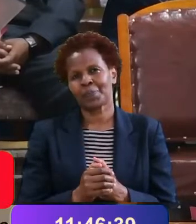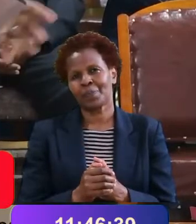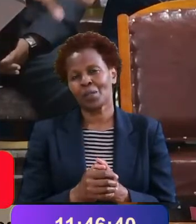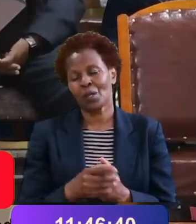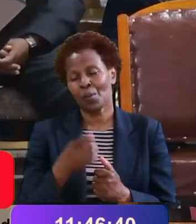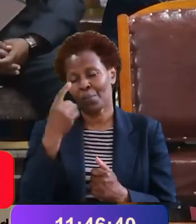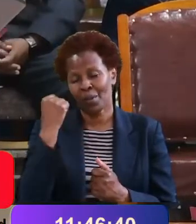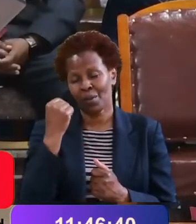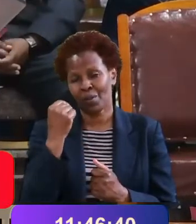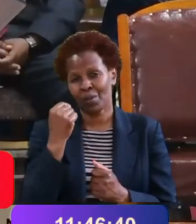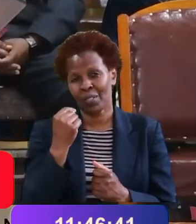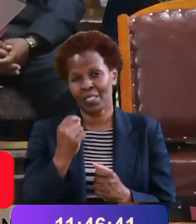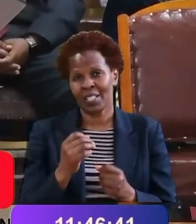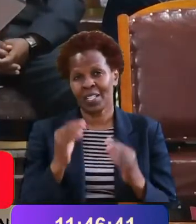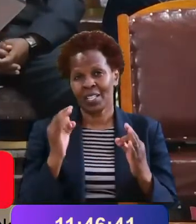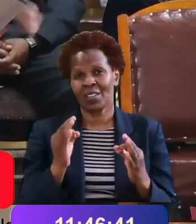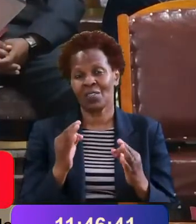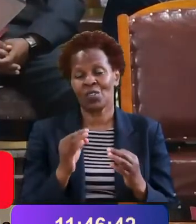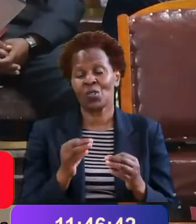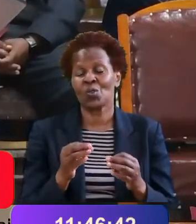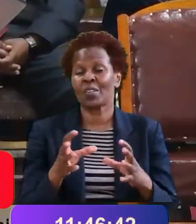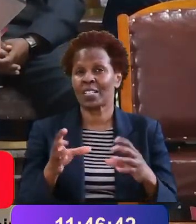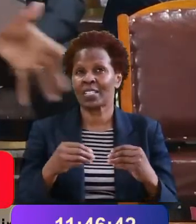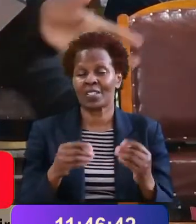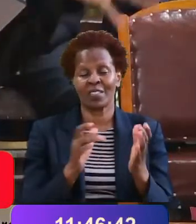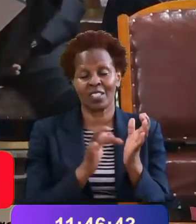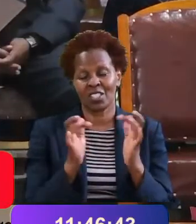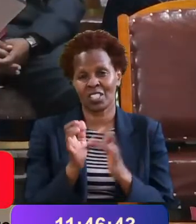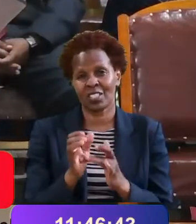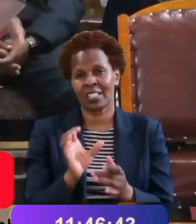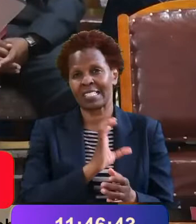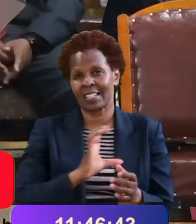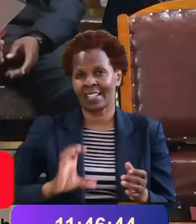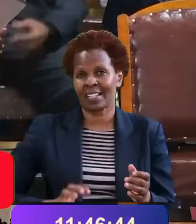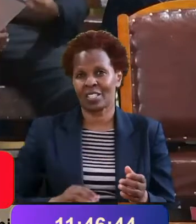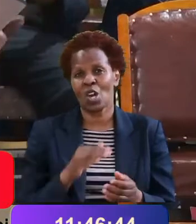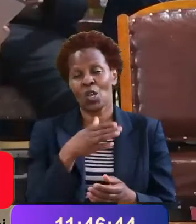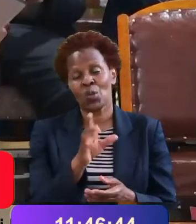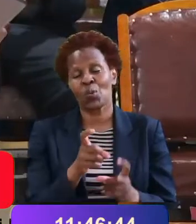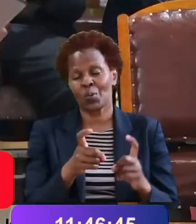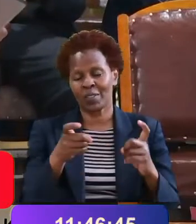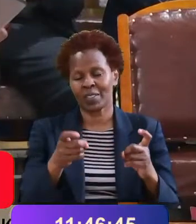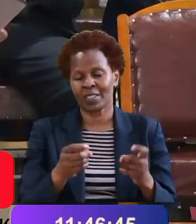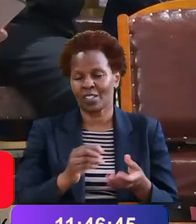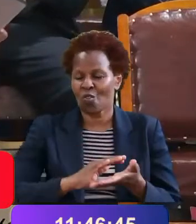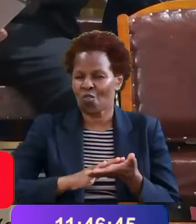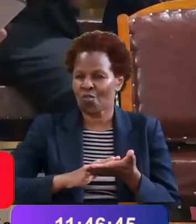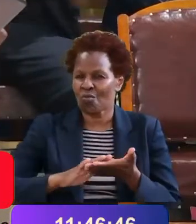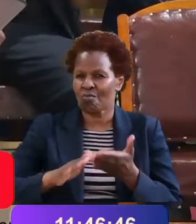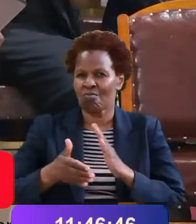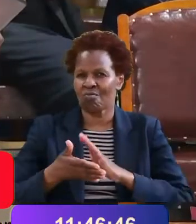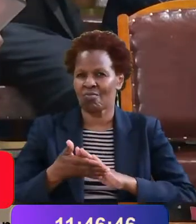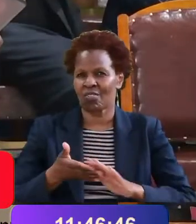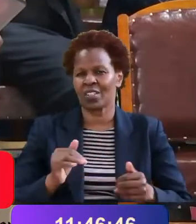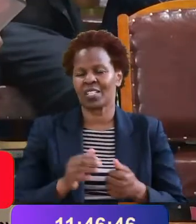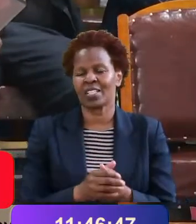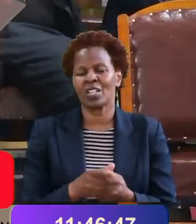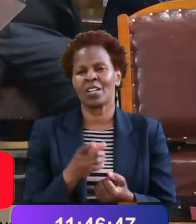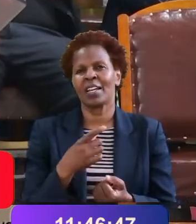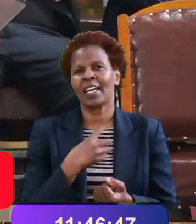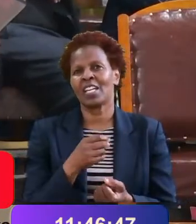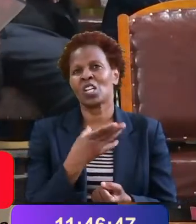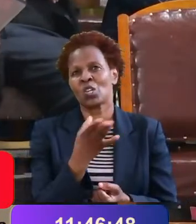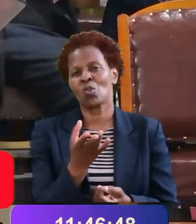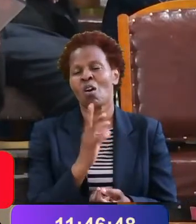sababu tukimpokea dhambi zetu zinasemehewa, tukimpokea sisi tunakuwa ni watu wa kuokolewa,